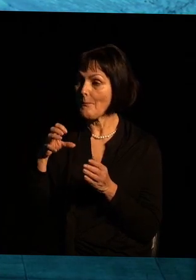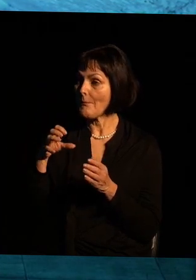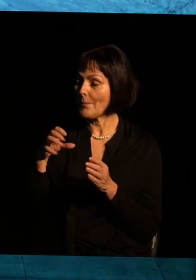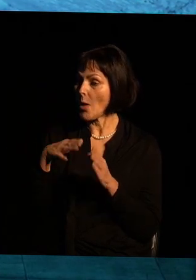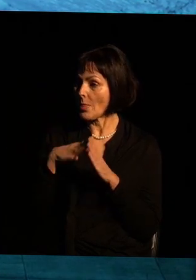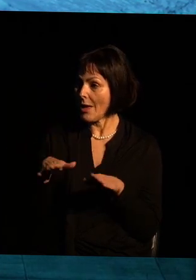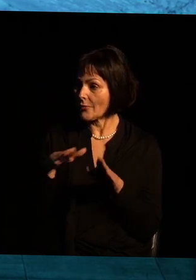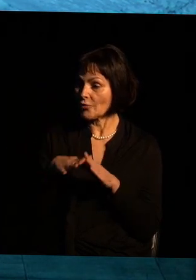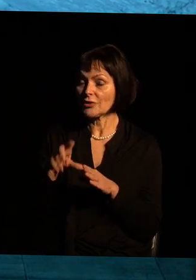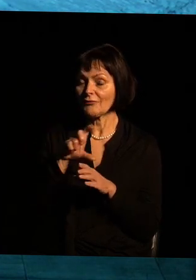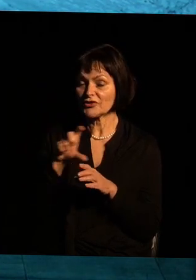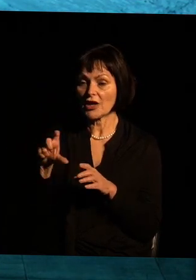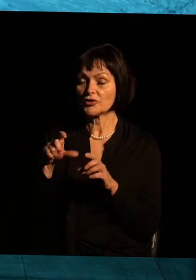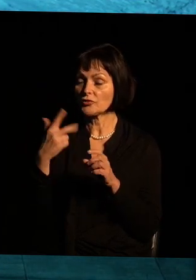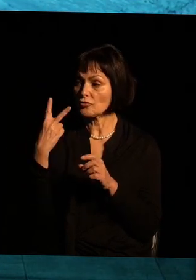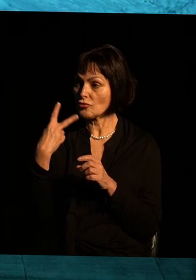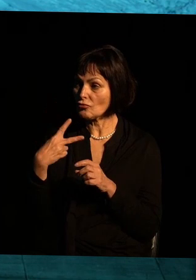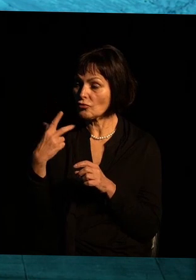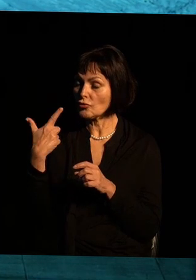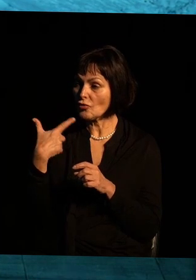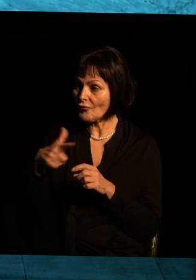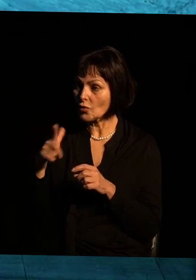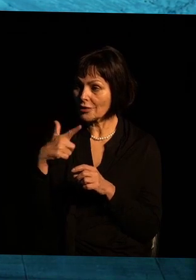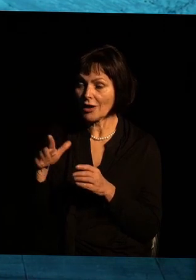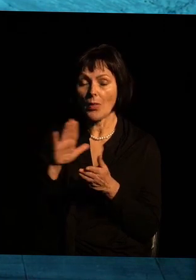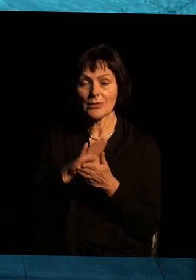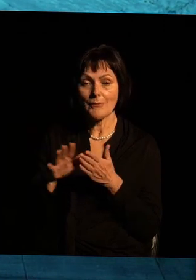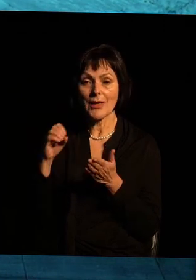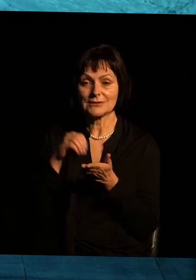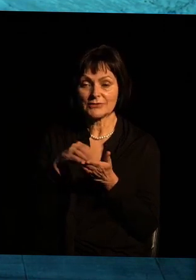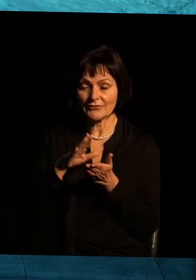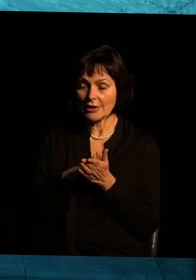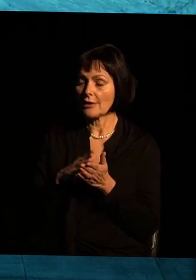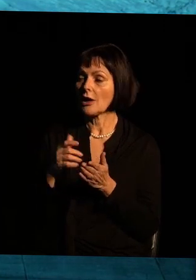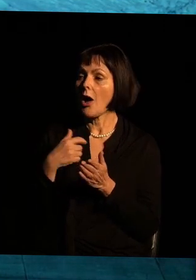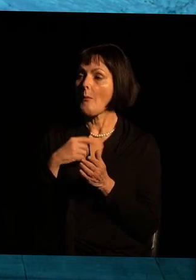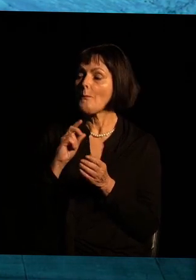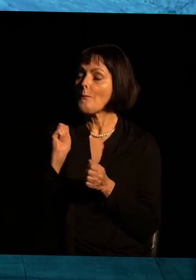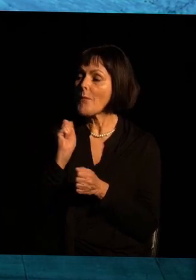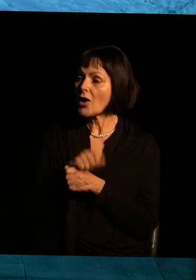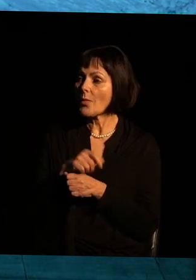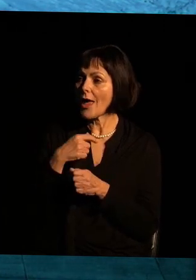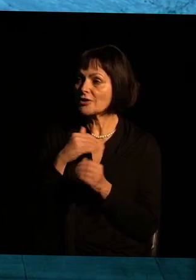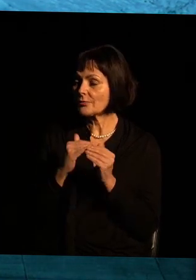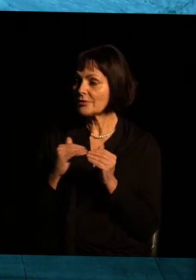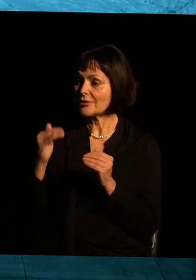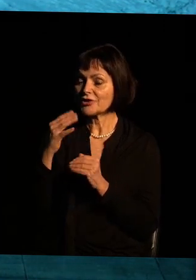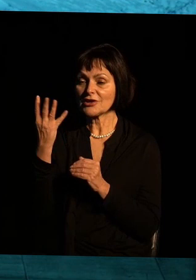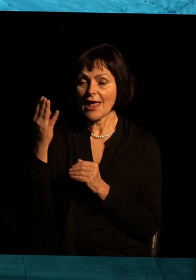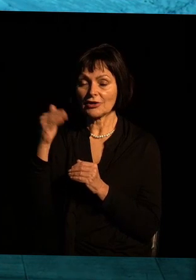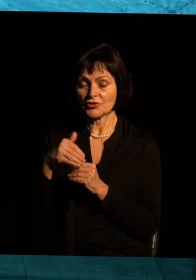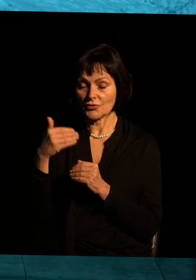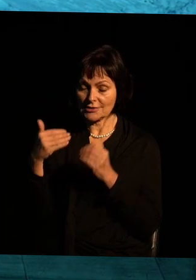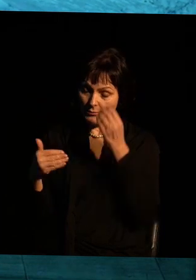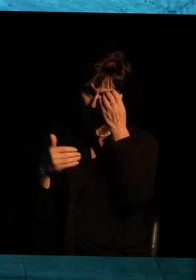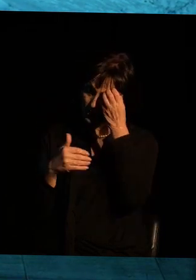właściwie w przeciągu 2 tygodni, bez aklimatyzowania się zbytniego, pokonaliśmy te przewyższenie ponad 4000